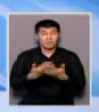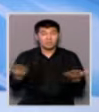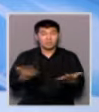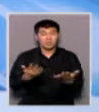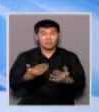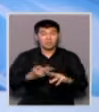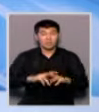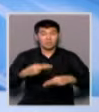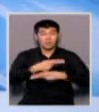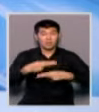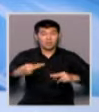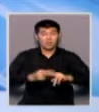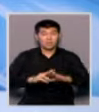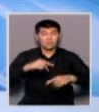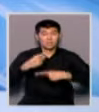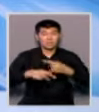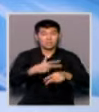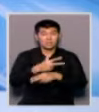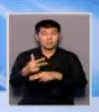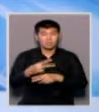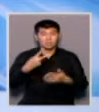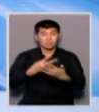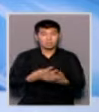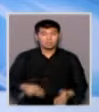қандай болмақ? Тақырып турасында келесі бейне материалда.